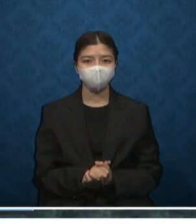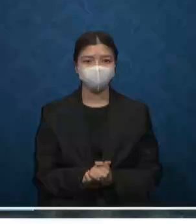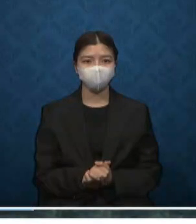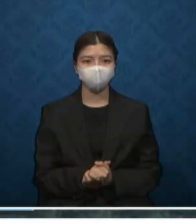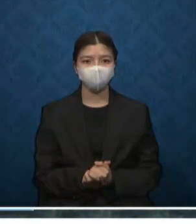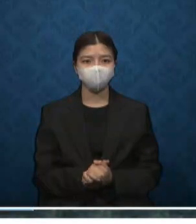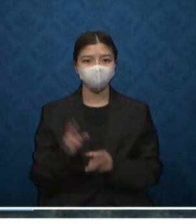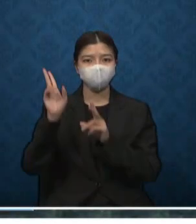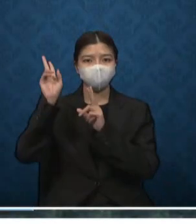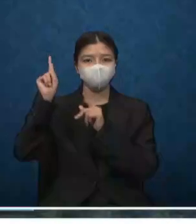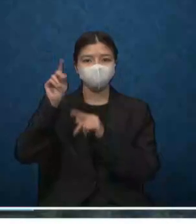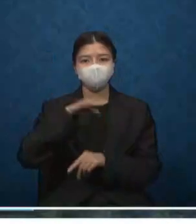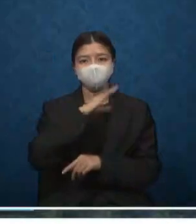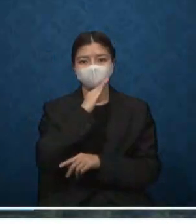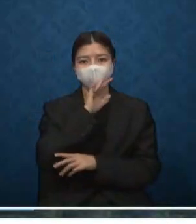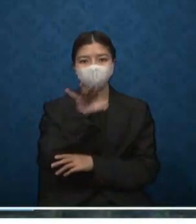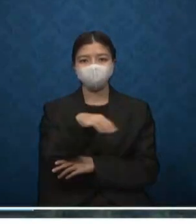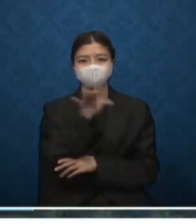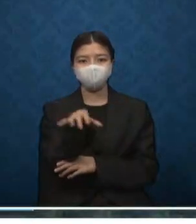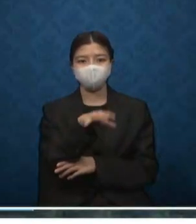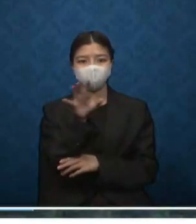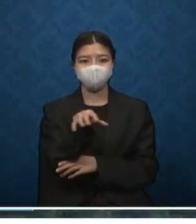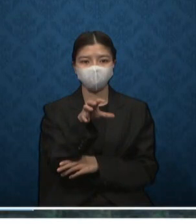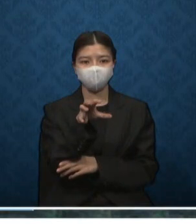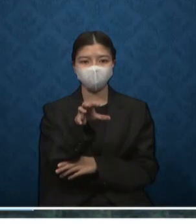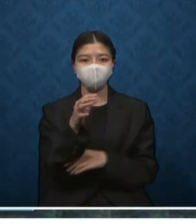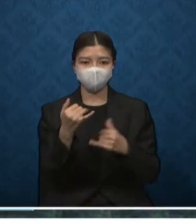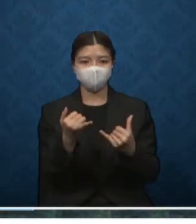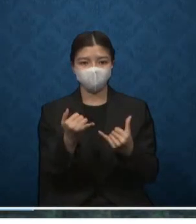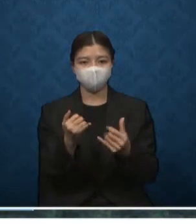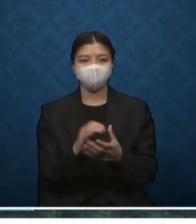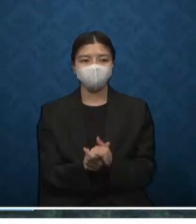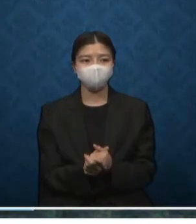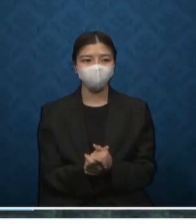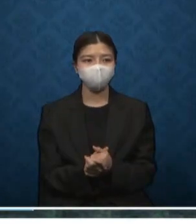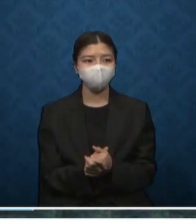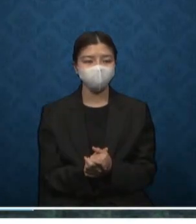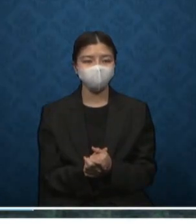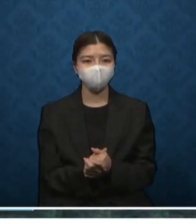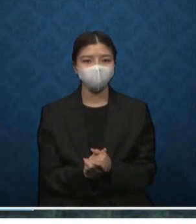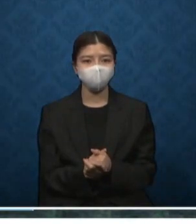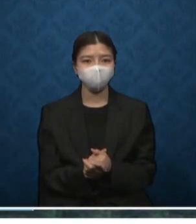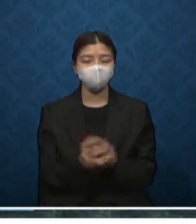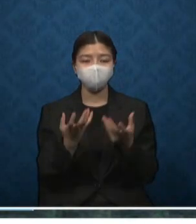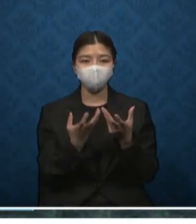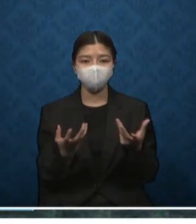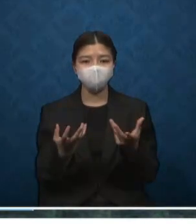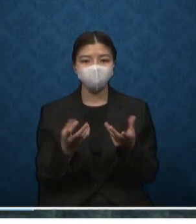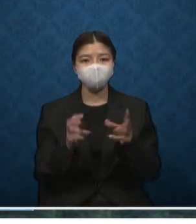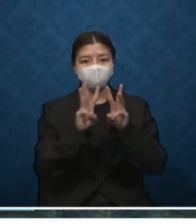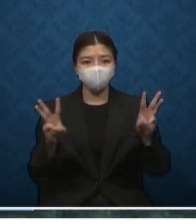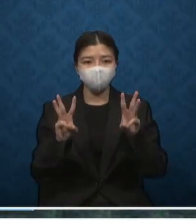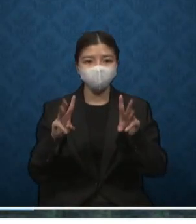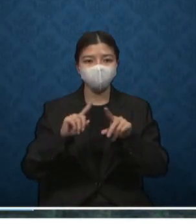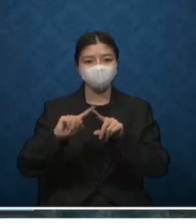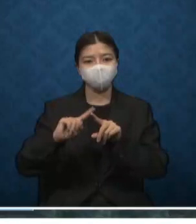ข่าวปลอมหรือเฟคนิวส์นะครับก็เป็นประเด็นส่วนหนึ่งการกำกับดูแลสื่อออนไลน์นะครับ